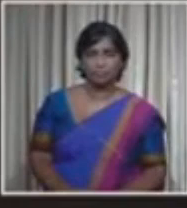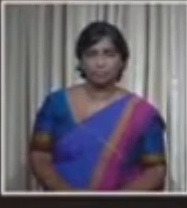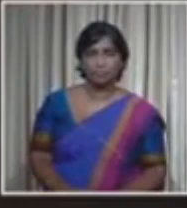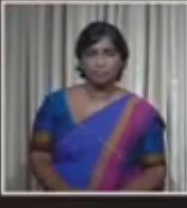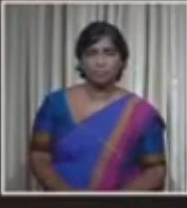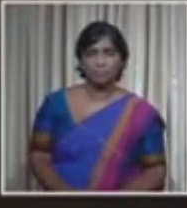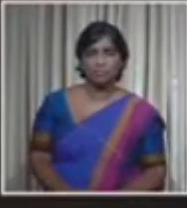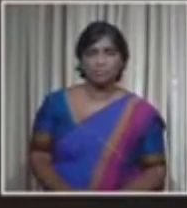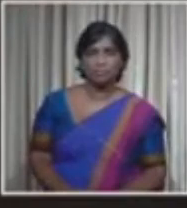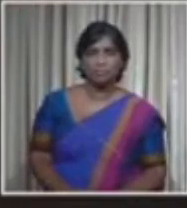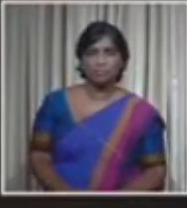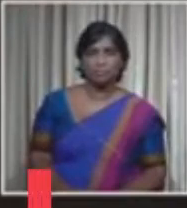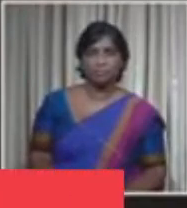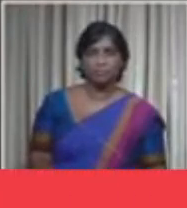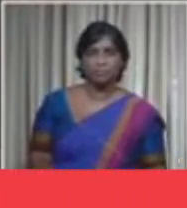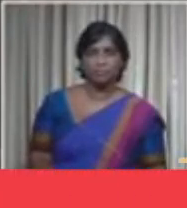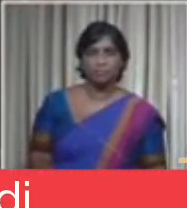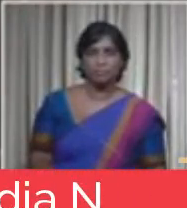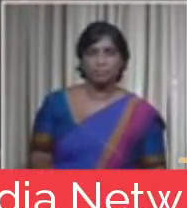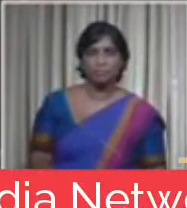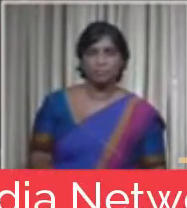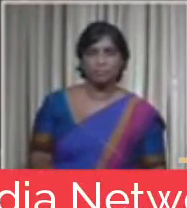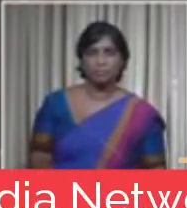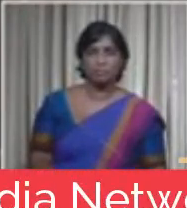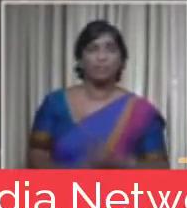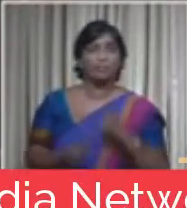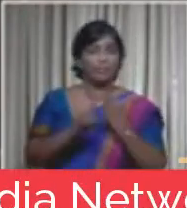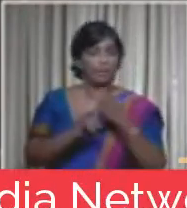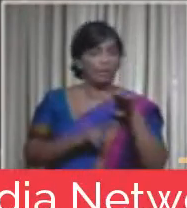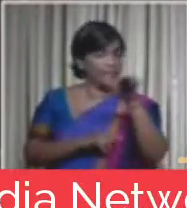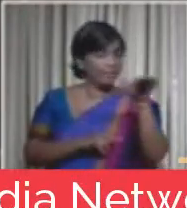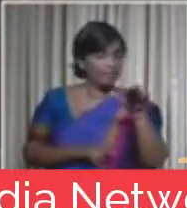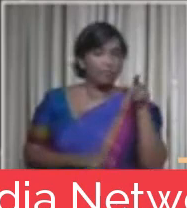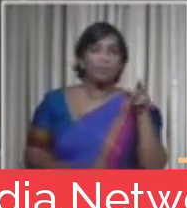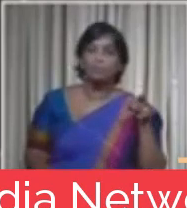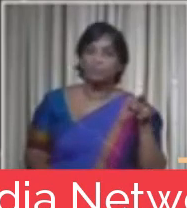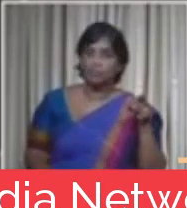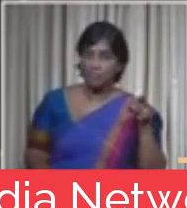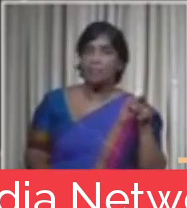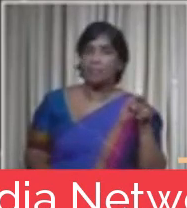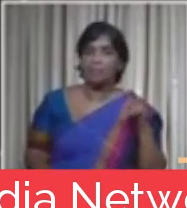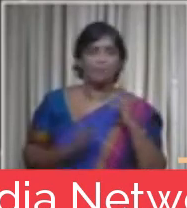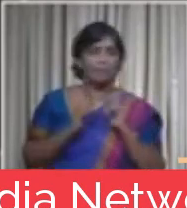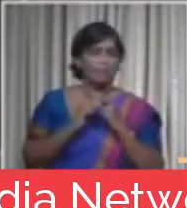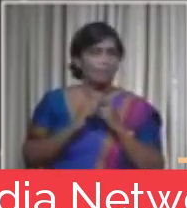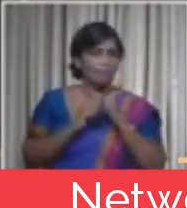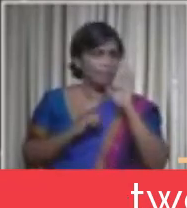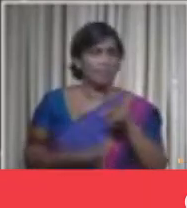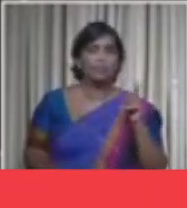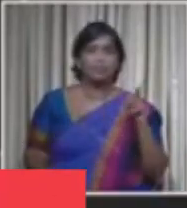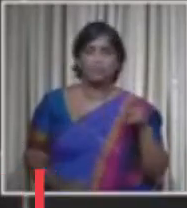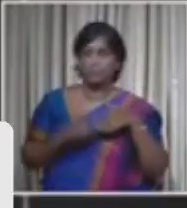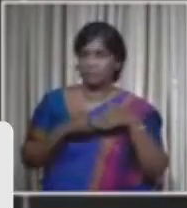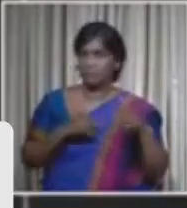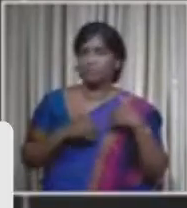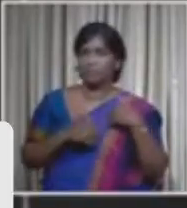100,000 மக்கள் வாழ்கின்ற கிண்ணியா பிரதேசத்திலே ஒரு பெரிய அனர்த்தம் ஒன்று ஏற்பட்டு இதுவரை 7 பேர் மரணித்ததாக நாங்கள் அறிகிறோம்.